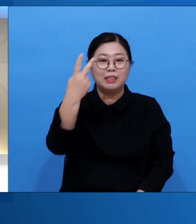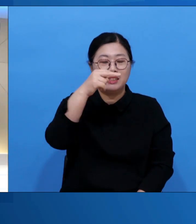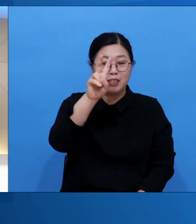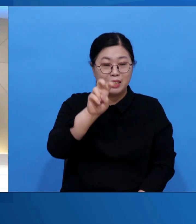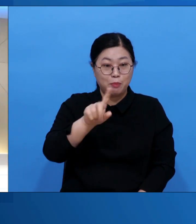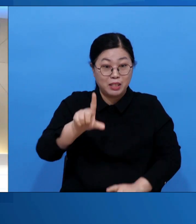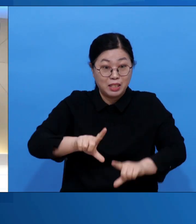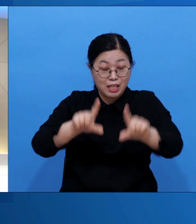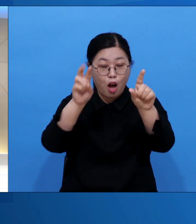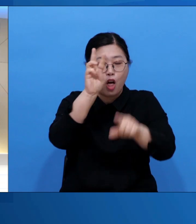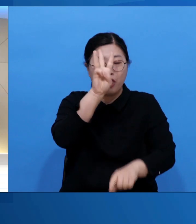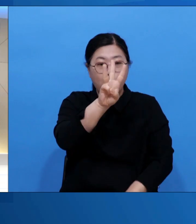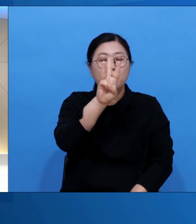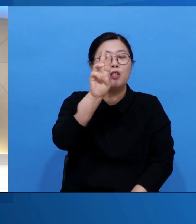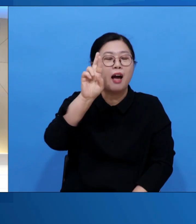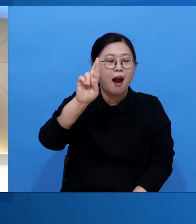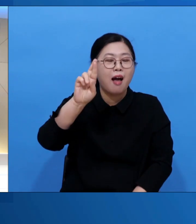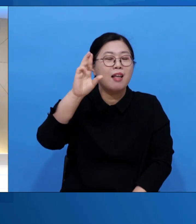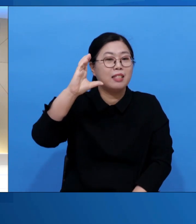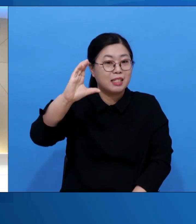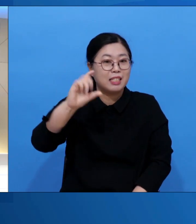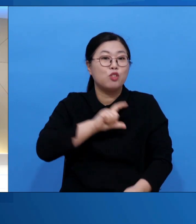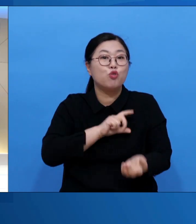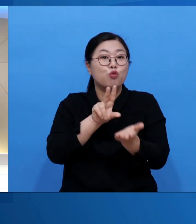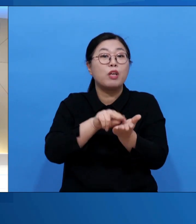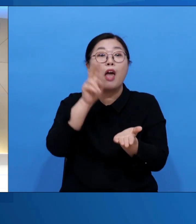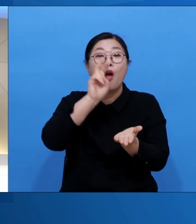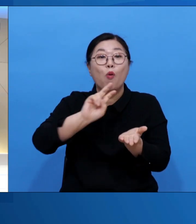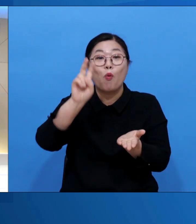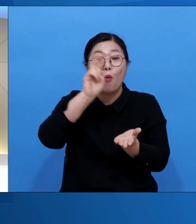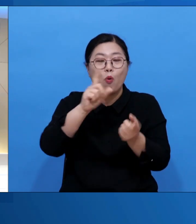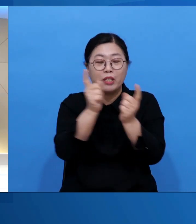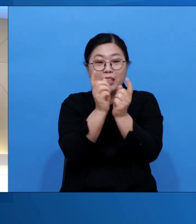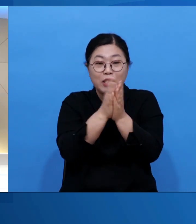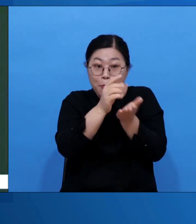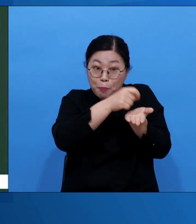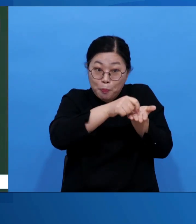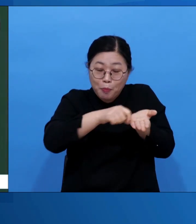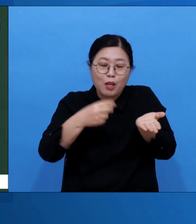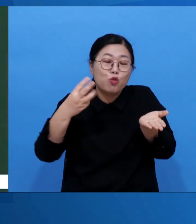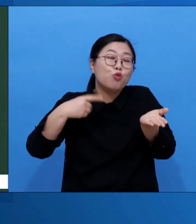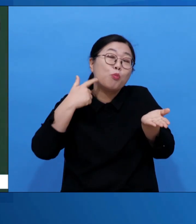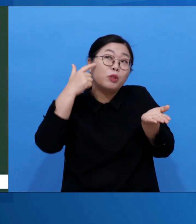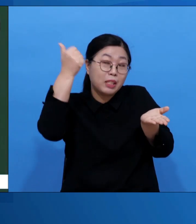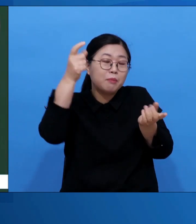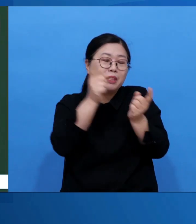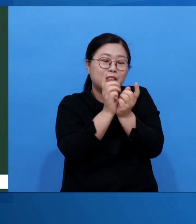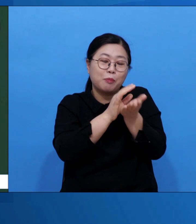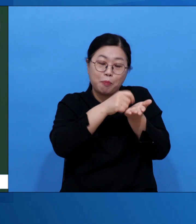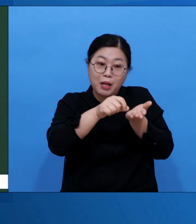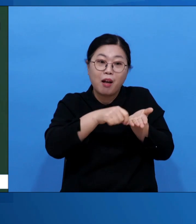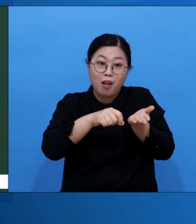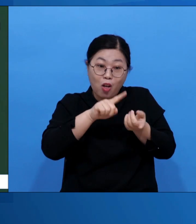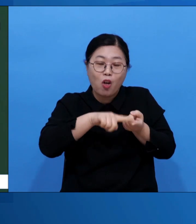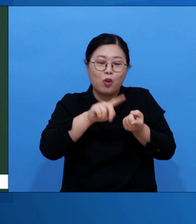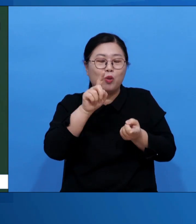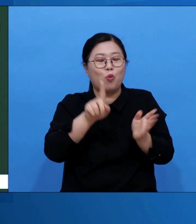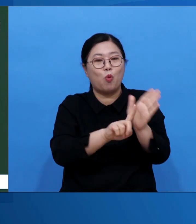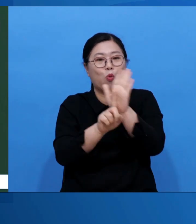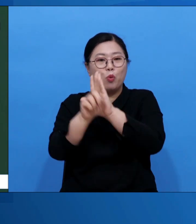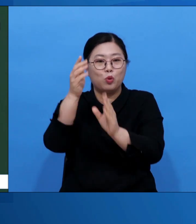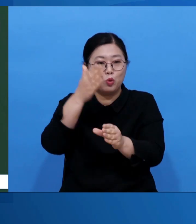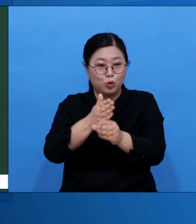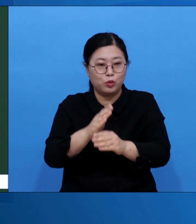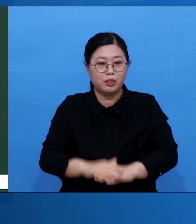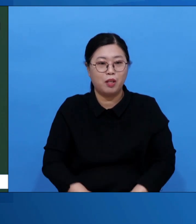2022년 WRC 주제곡으로 불릴 류광수 목사 작시곡을 공모합니다. 그럼 이번에 곡들을 조금 뭐